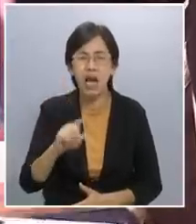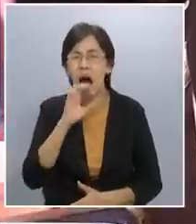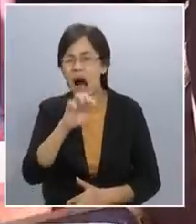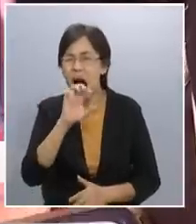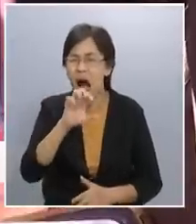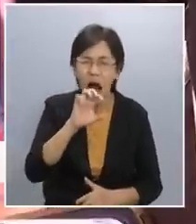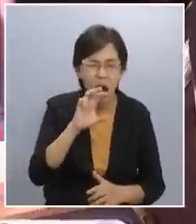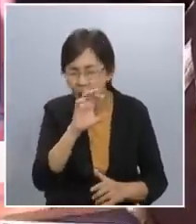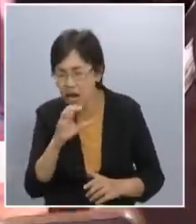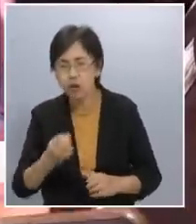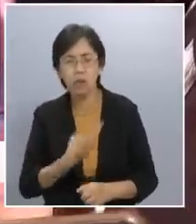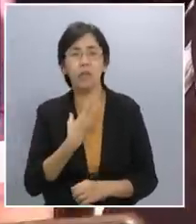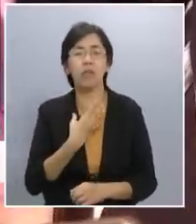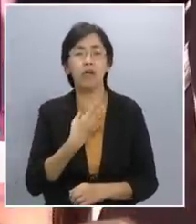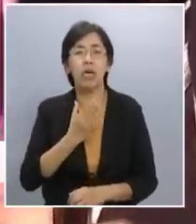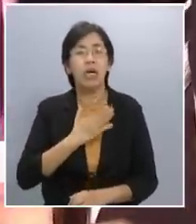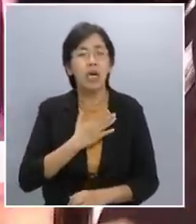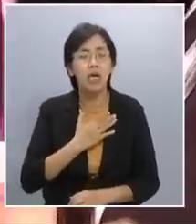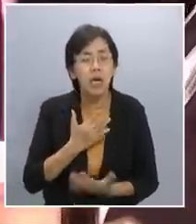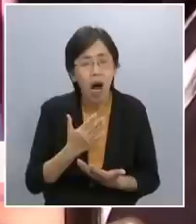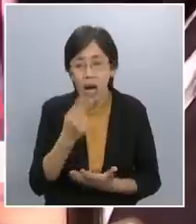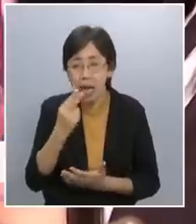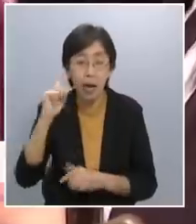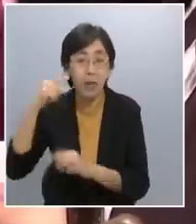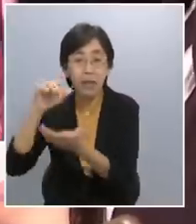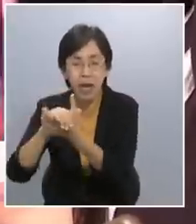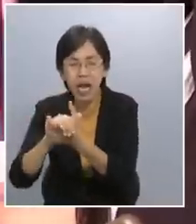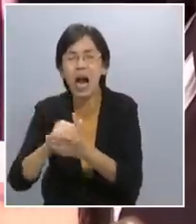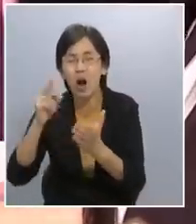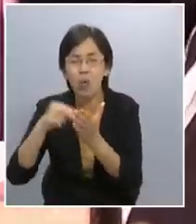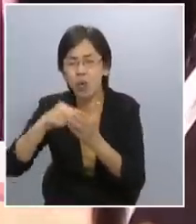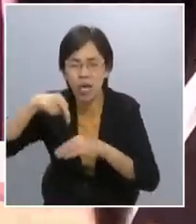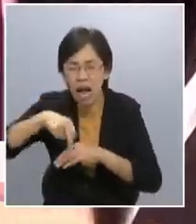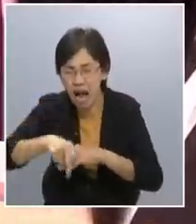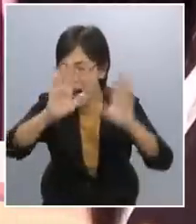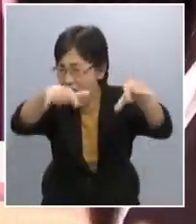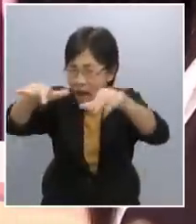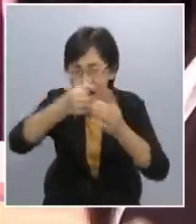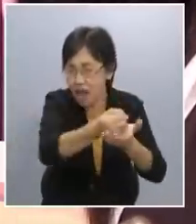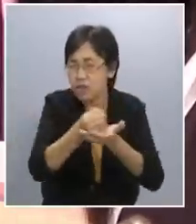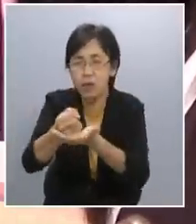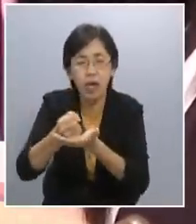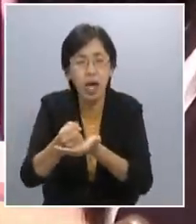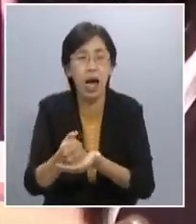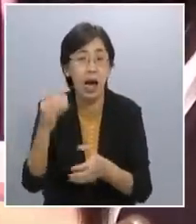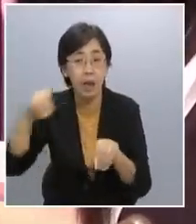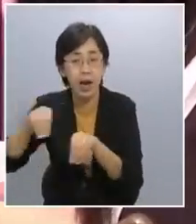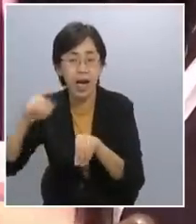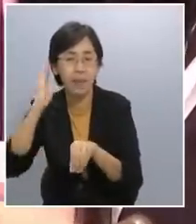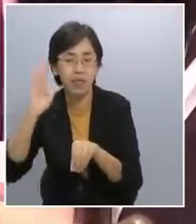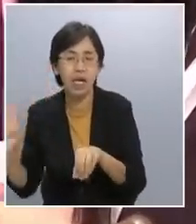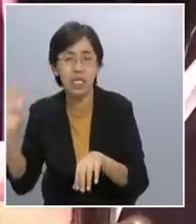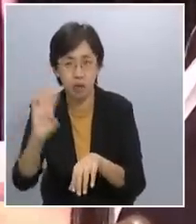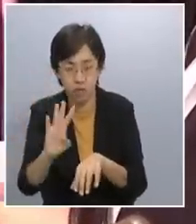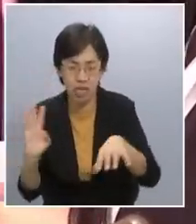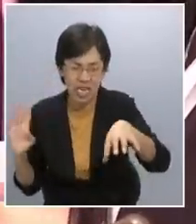กใจหลังจากนั้นนางพรประภาก็วิ่งออกมาที่หน้าบ้านตะโกนขอความช่วยเหลือมีเพื่อนบ้านเป็นผู้ชาย4คนเข้